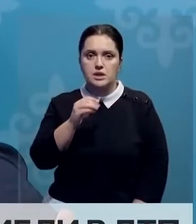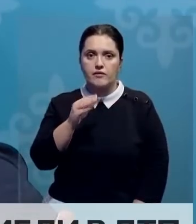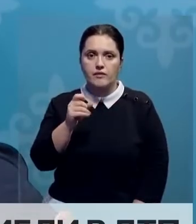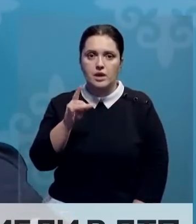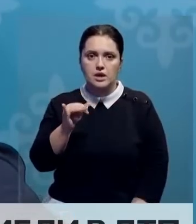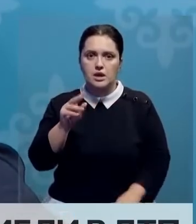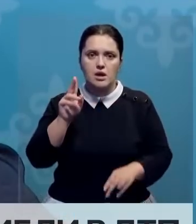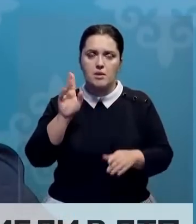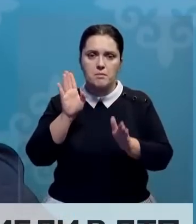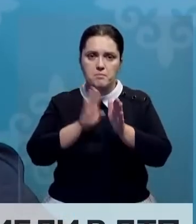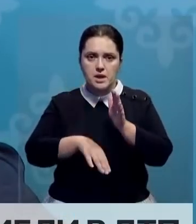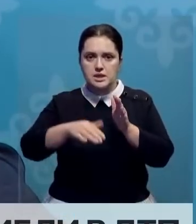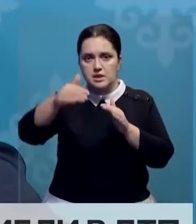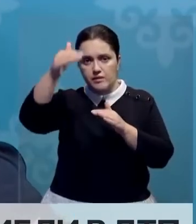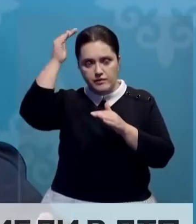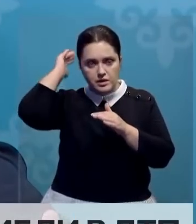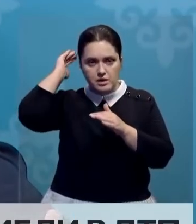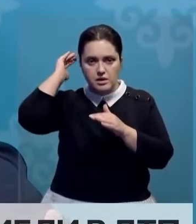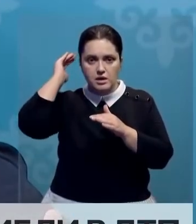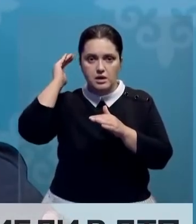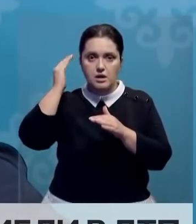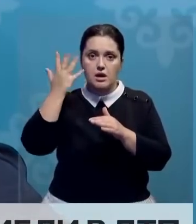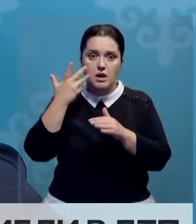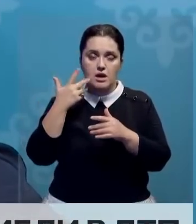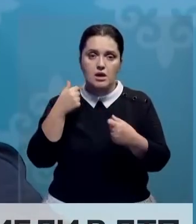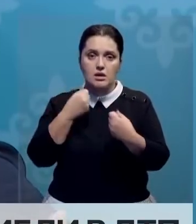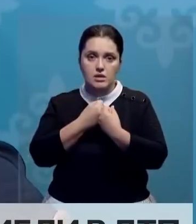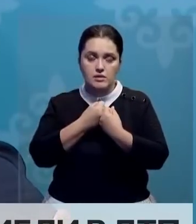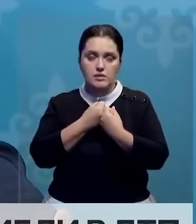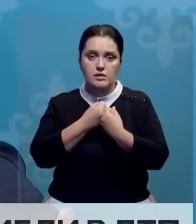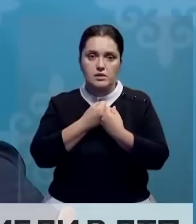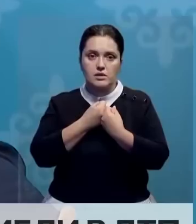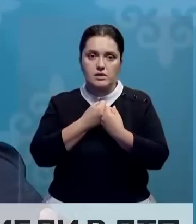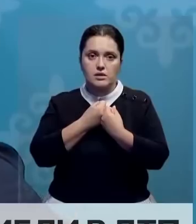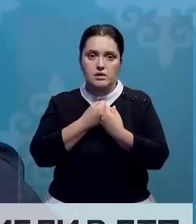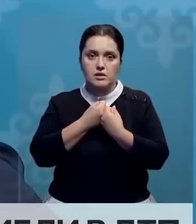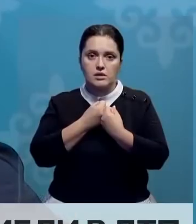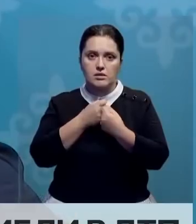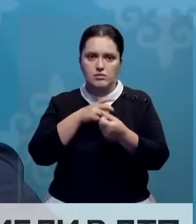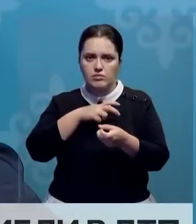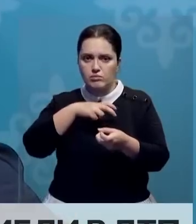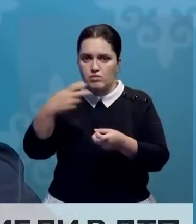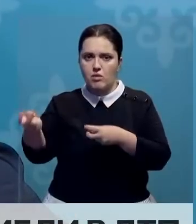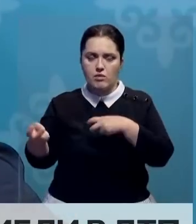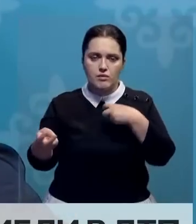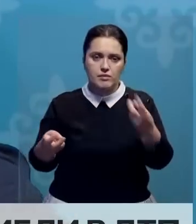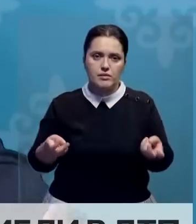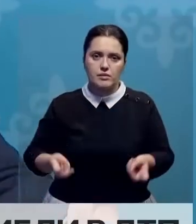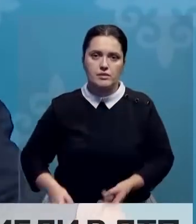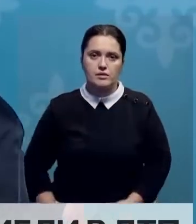без верха, открытый верх. И когда это ДТП произошло, получается, пассажиры просто вылетели из этой машины.